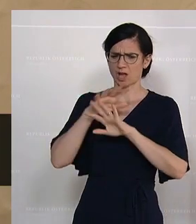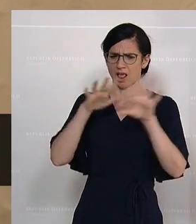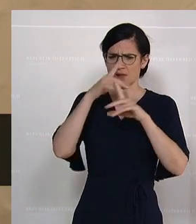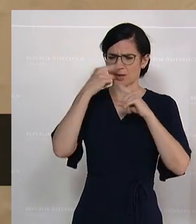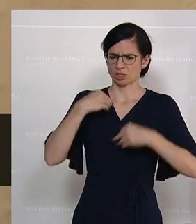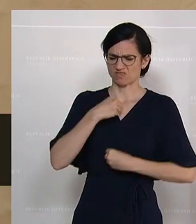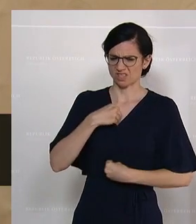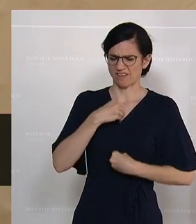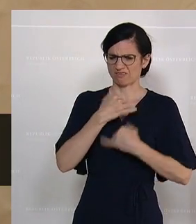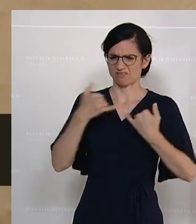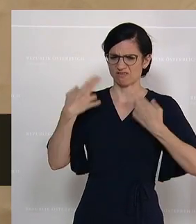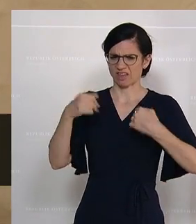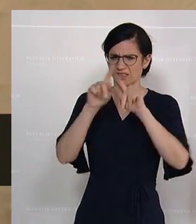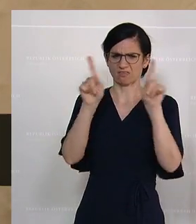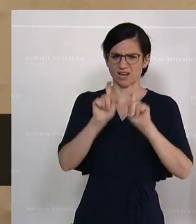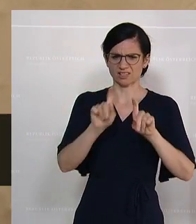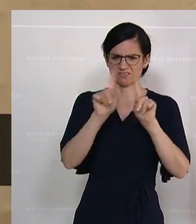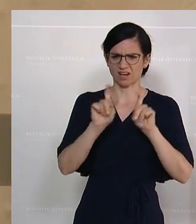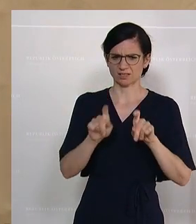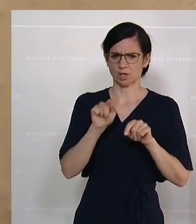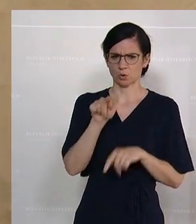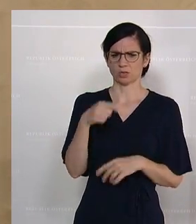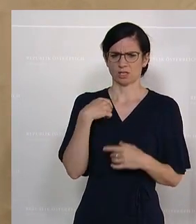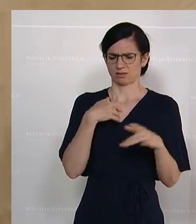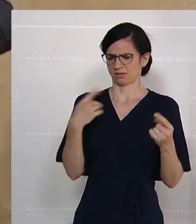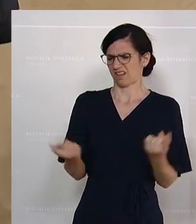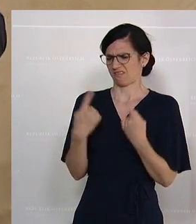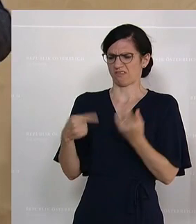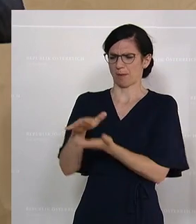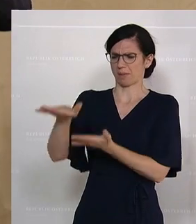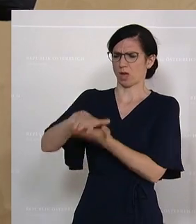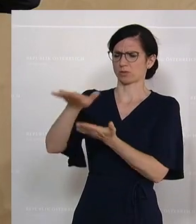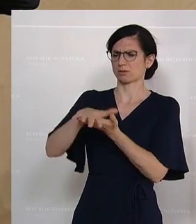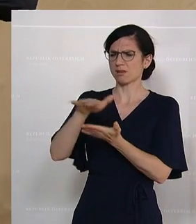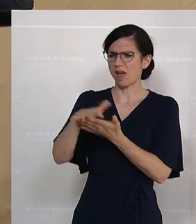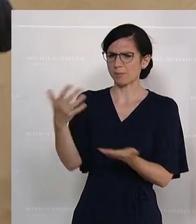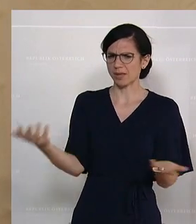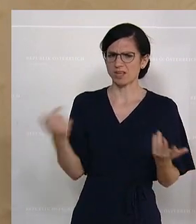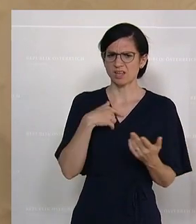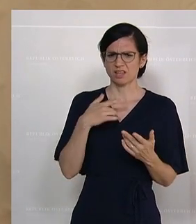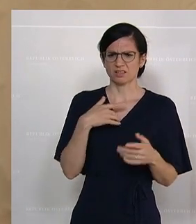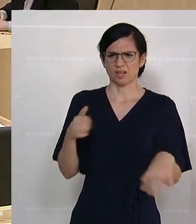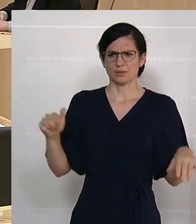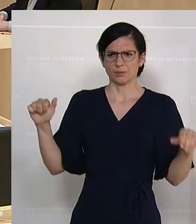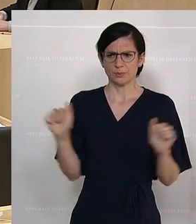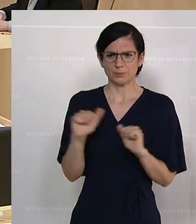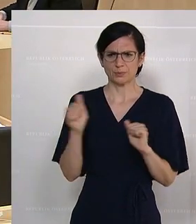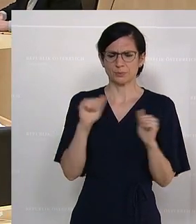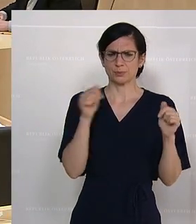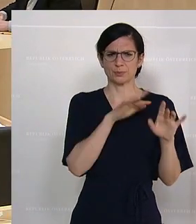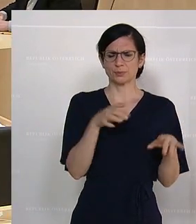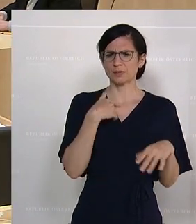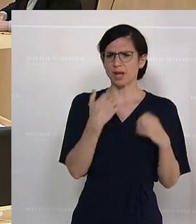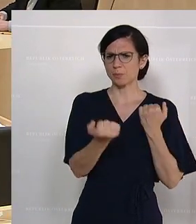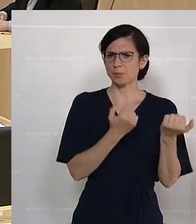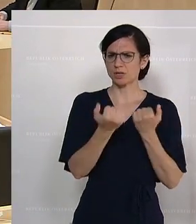sind und nicht wissen wie es weiter geht und sie beraterverträge werbeausgaben und dergleichen einen immensen anwachsen bereich der